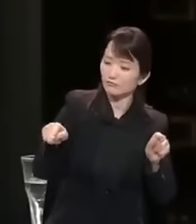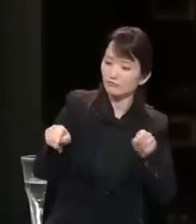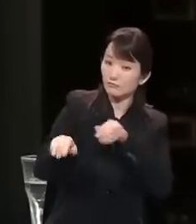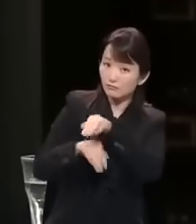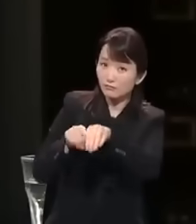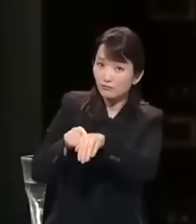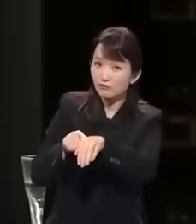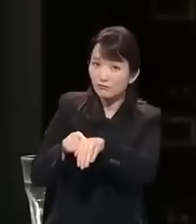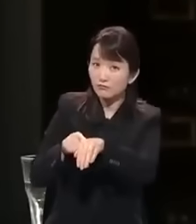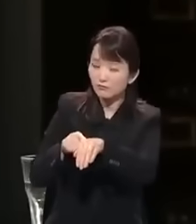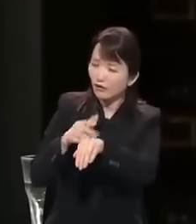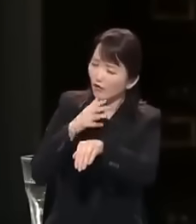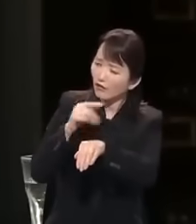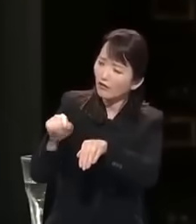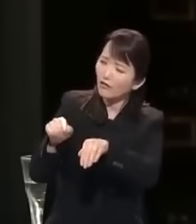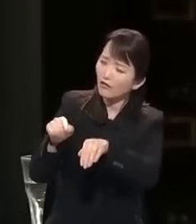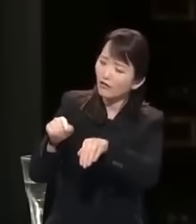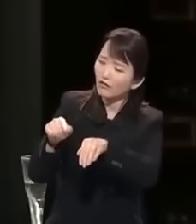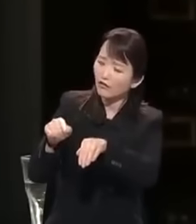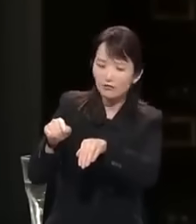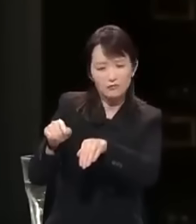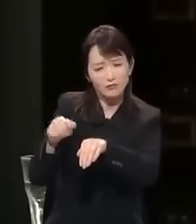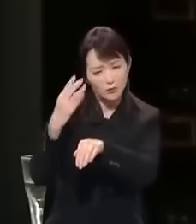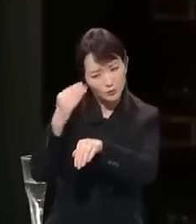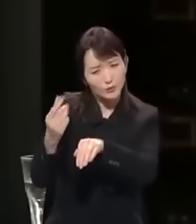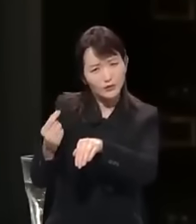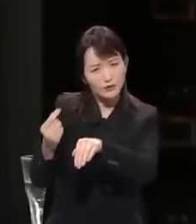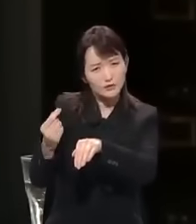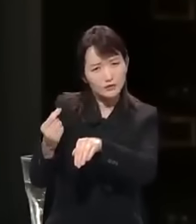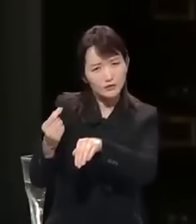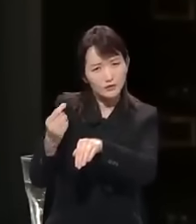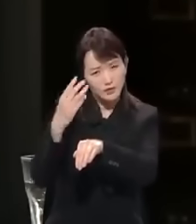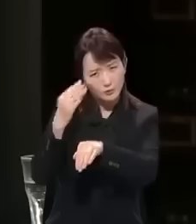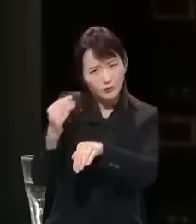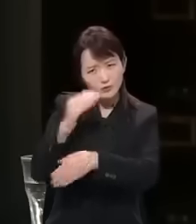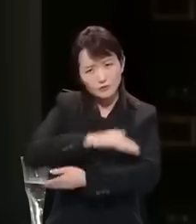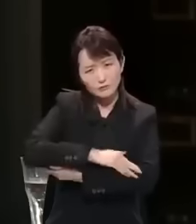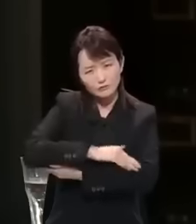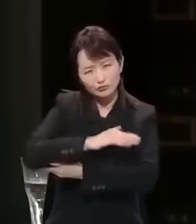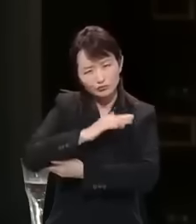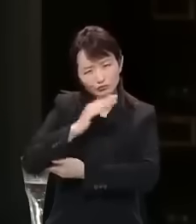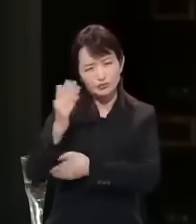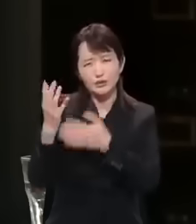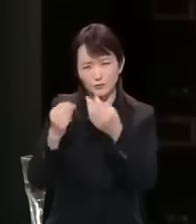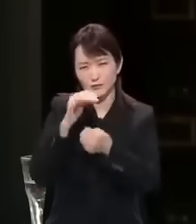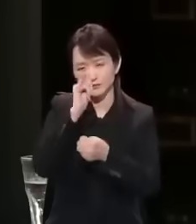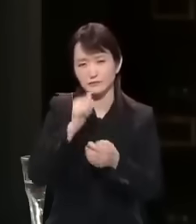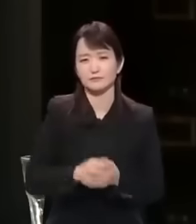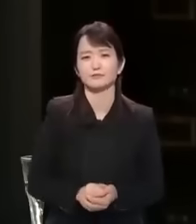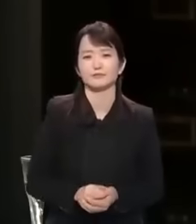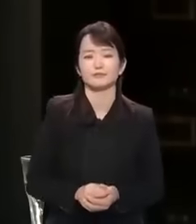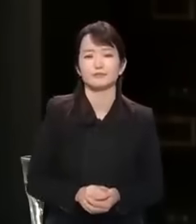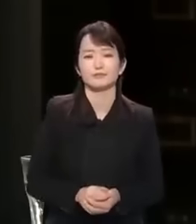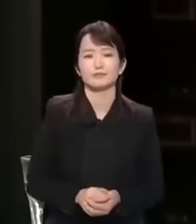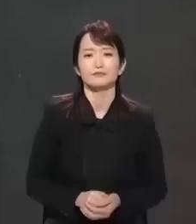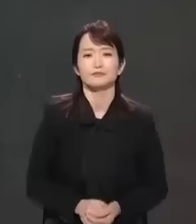차 어 어 아나 본 거 같은데 하는 이런 목격담이 지금 쏟아지고 있다는 거죠 체크포인트